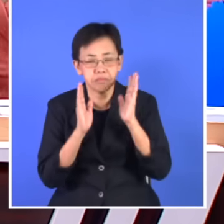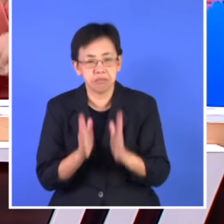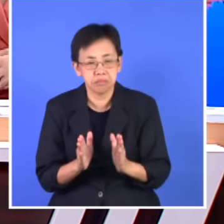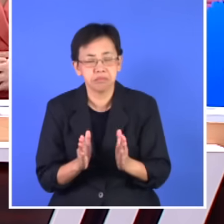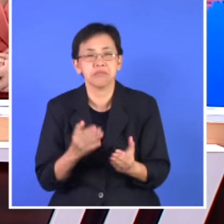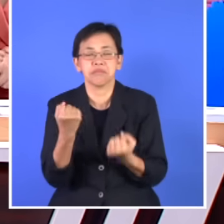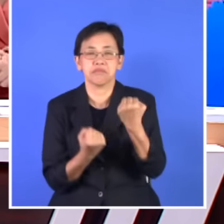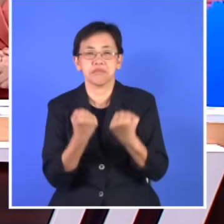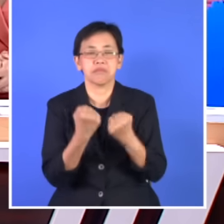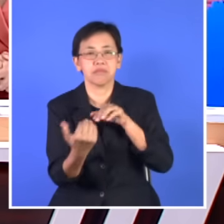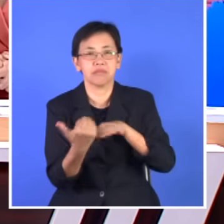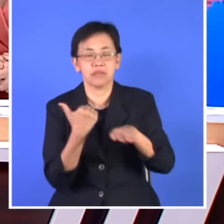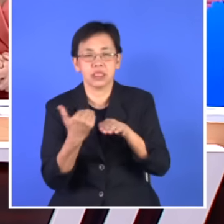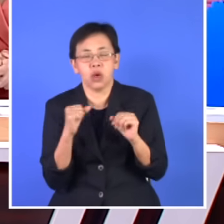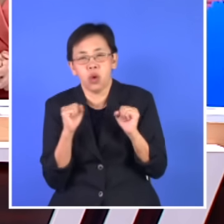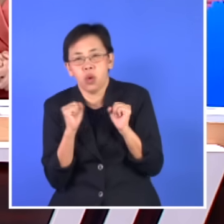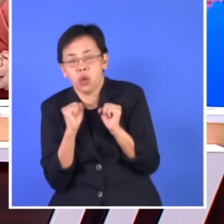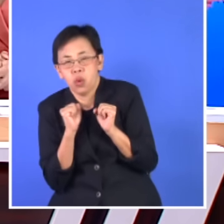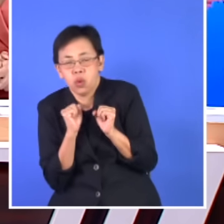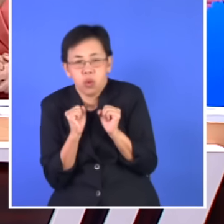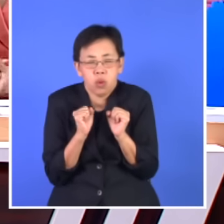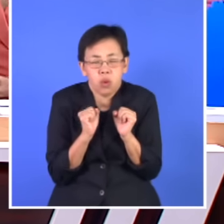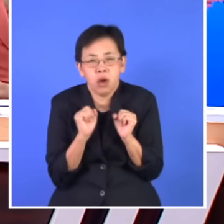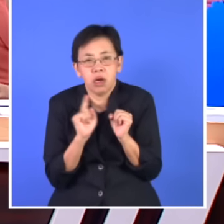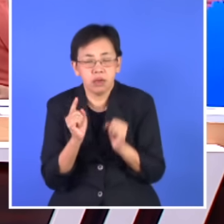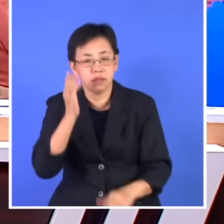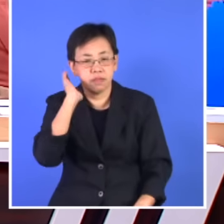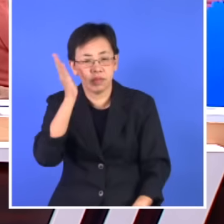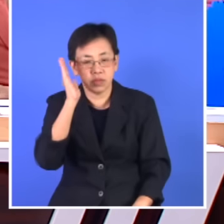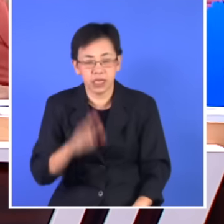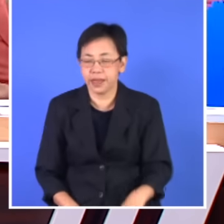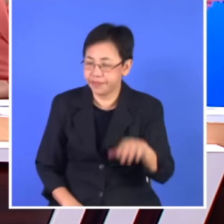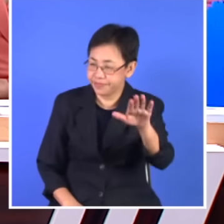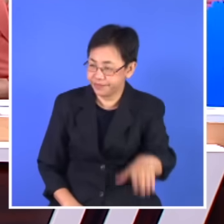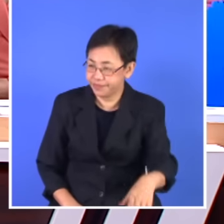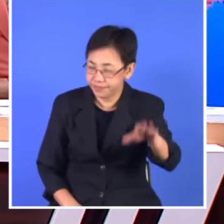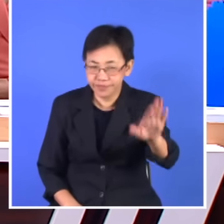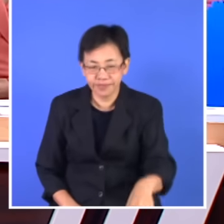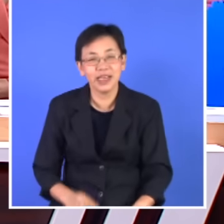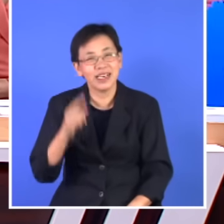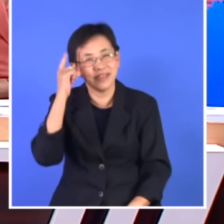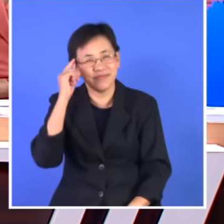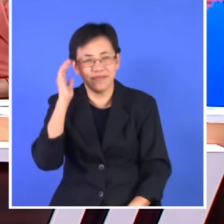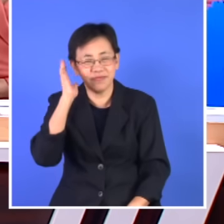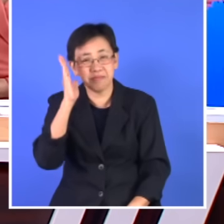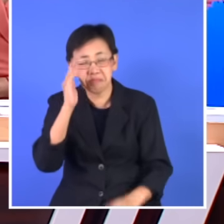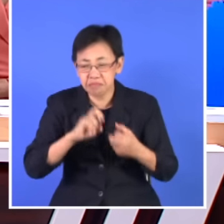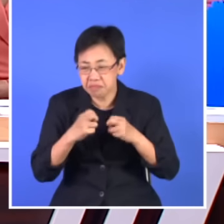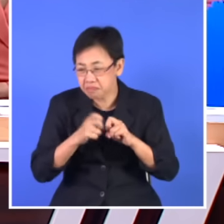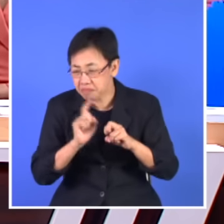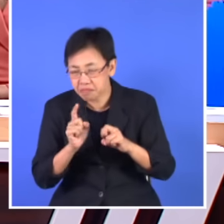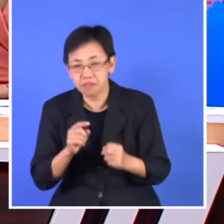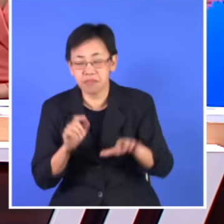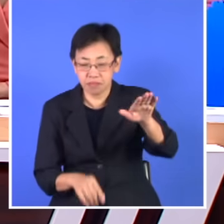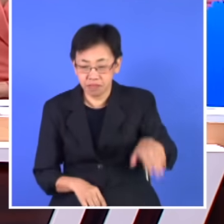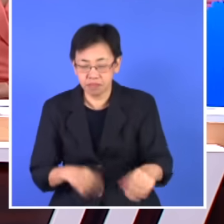ใช้รถใช้ถนนเนี่ยหวาดผวาเลยนะคะจู่ๆมีผู้ชายคนนึงโบกรถแหมเขาก็คิดว่าเอ้อเกิดอะไรขึ้นหรือเปล่าหรืออะไรอย่างเงี้ยนะอ่ะ